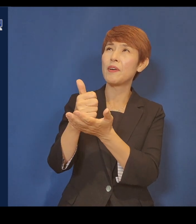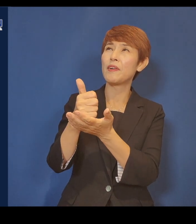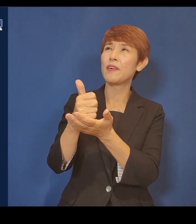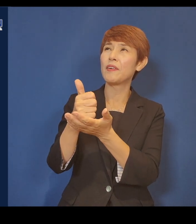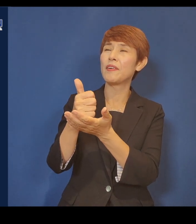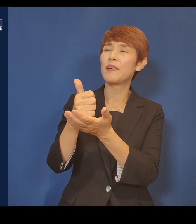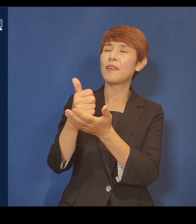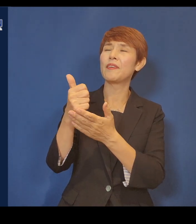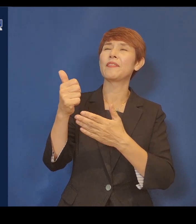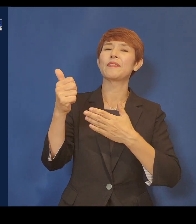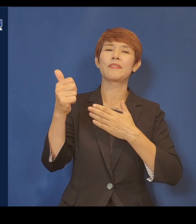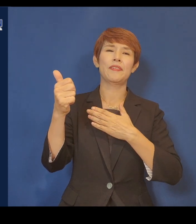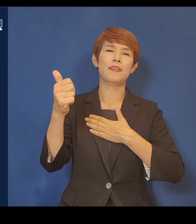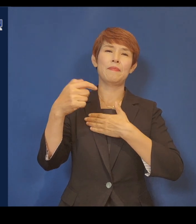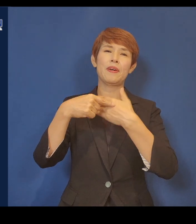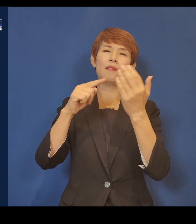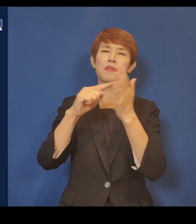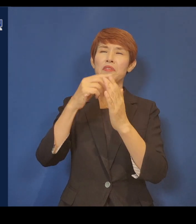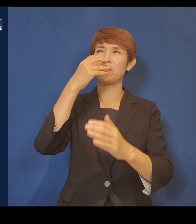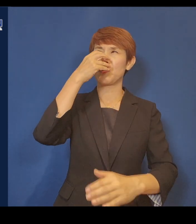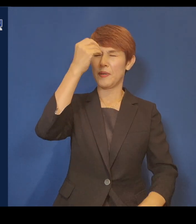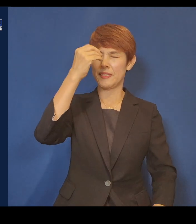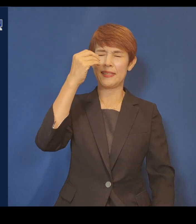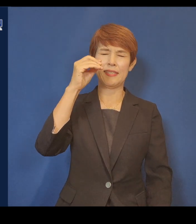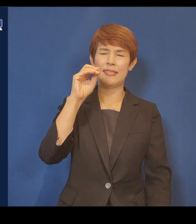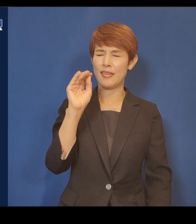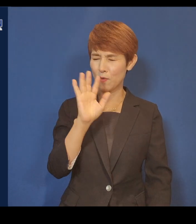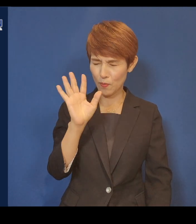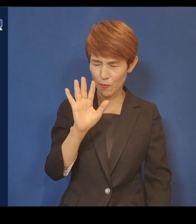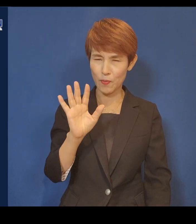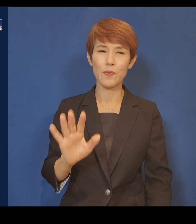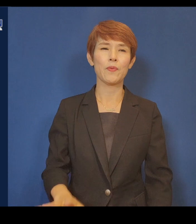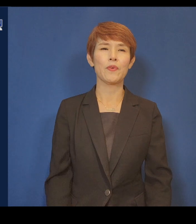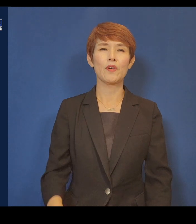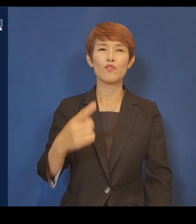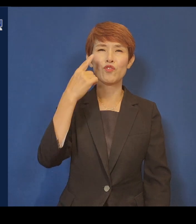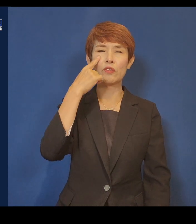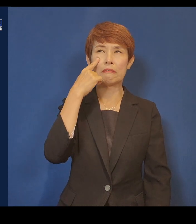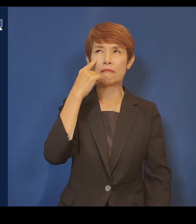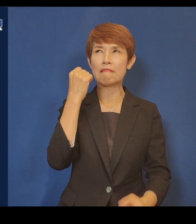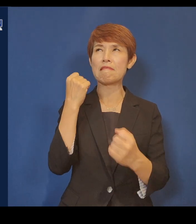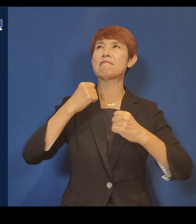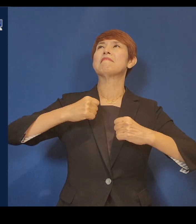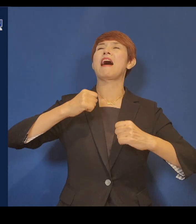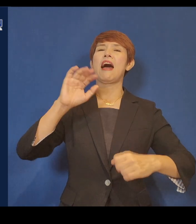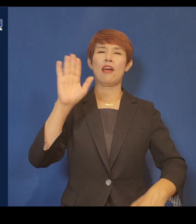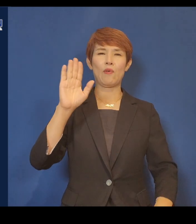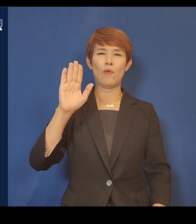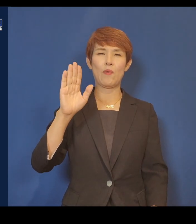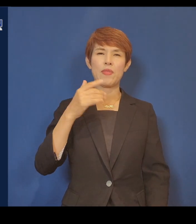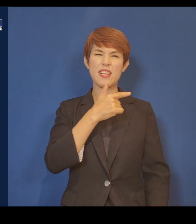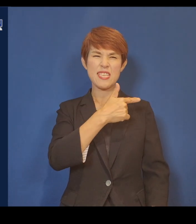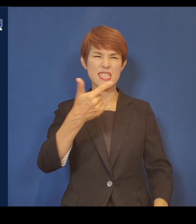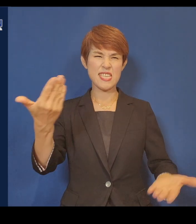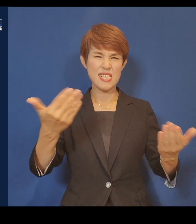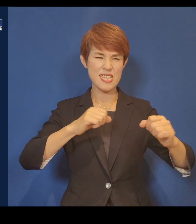또 1절이죠. 내 마음이 교만하지 않고 눈이 오만하지 않고 내가 큰 일과 감당하지